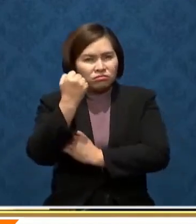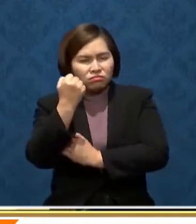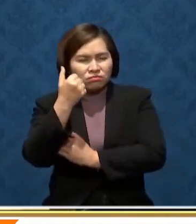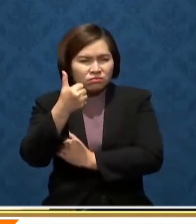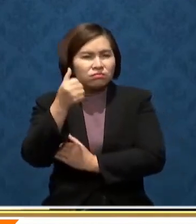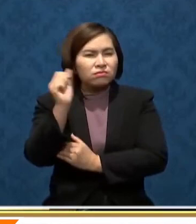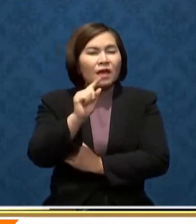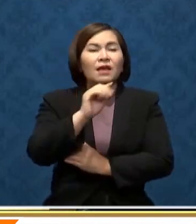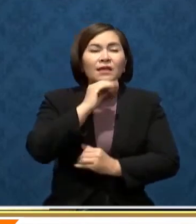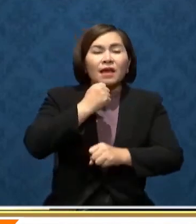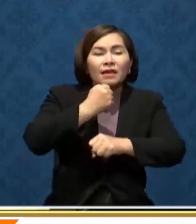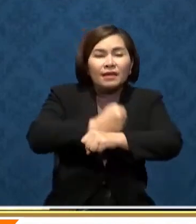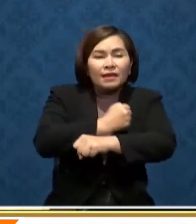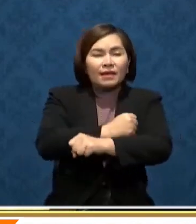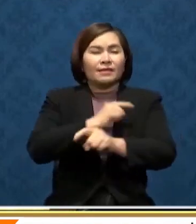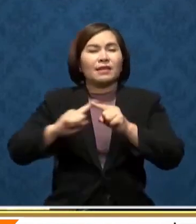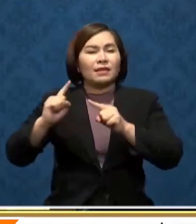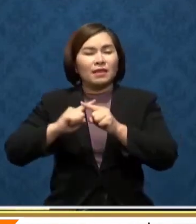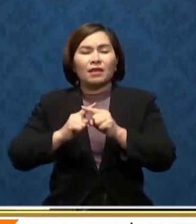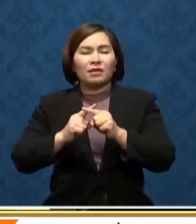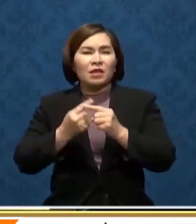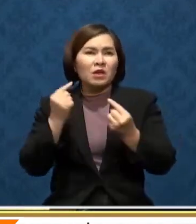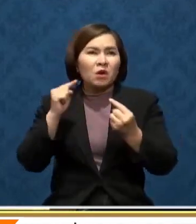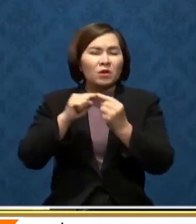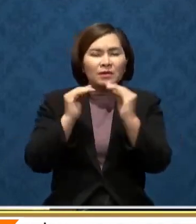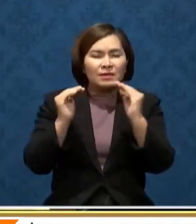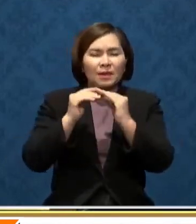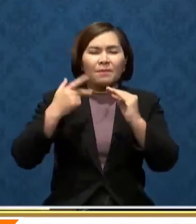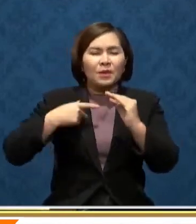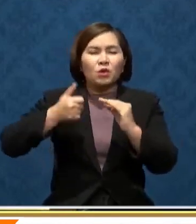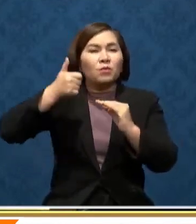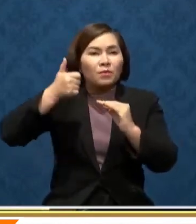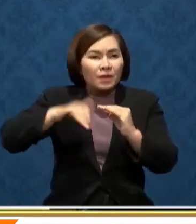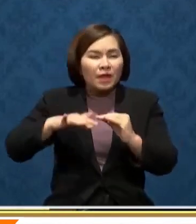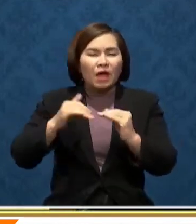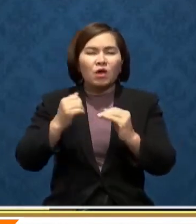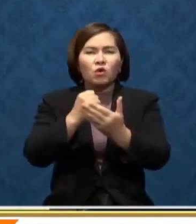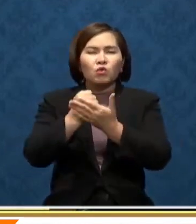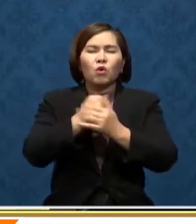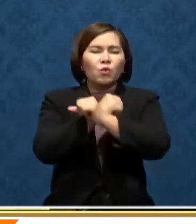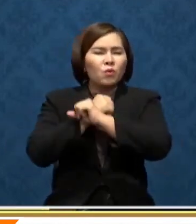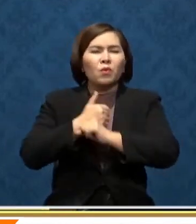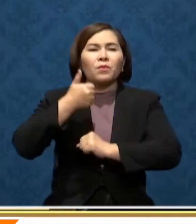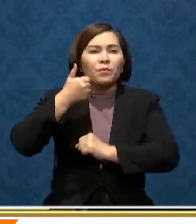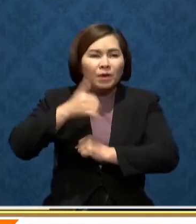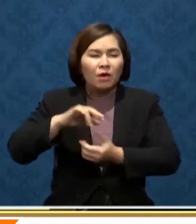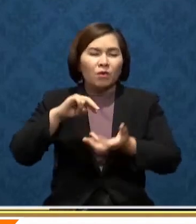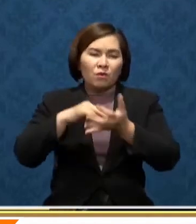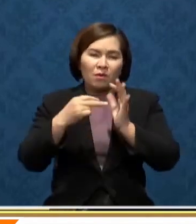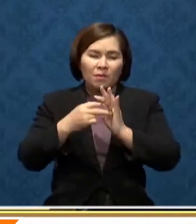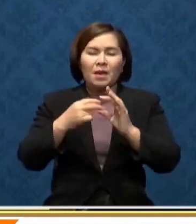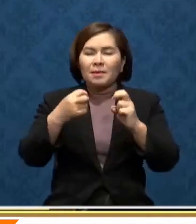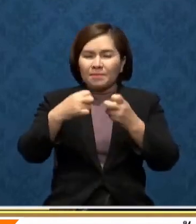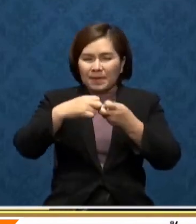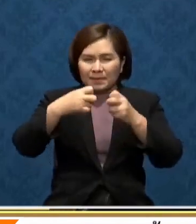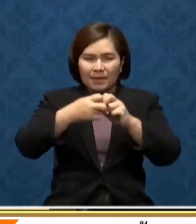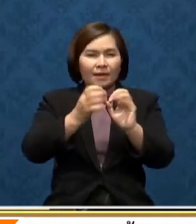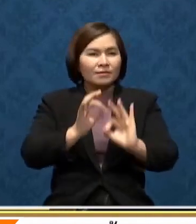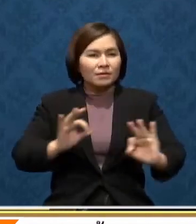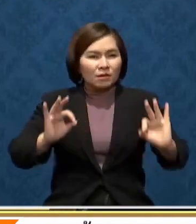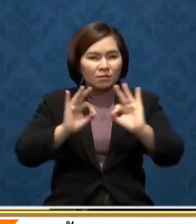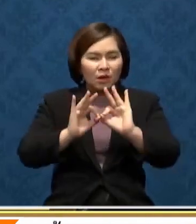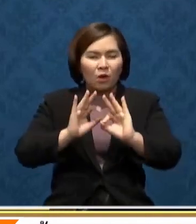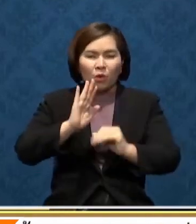แรงงานพี่น้องแรงงานเหล่านี้ไม่สามารถเข้าถึงสิทธิประโยชน์หรือการคุ้มครองได้นั่นเป็นปัญหาสำคัญใน